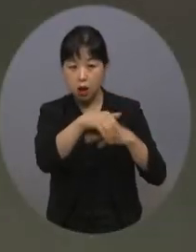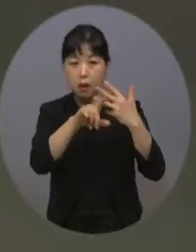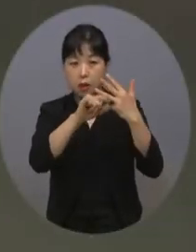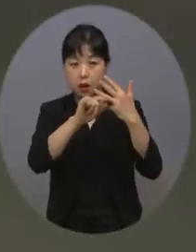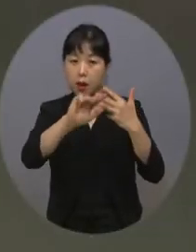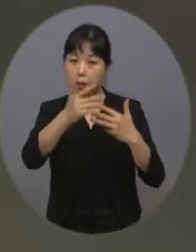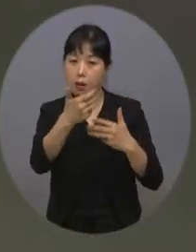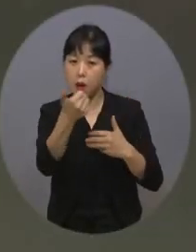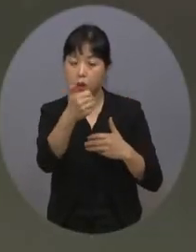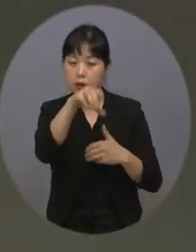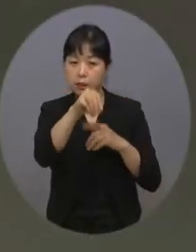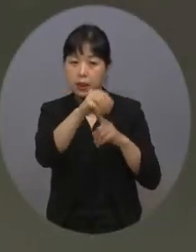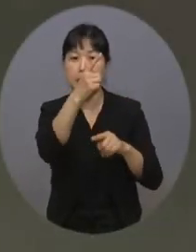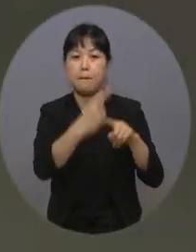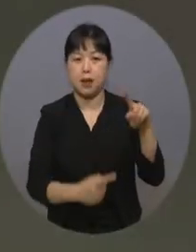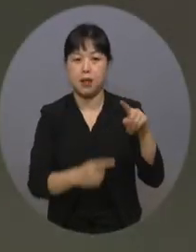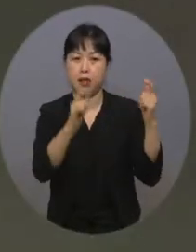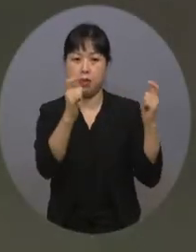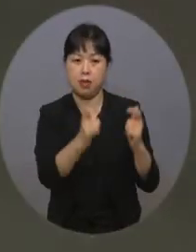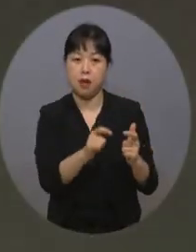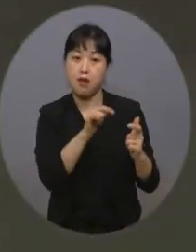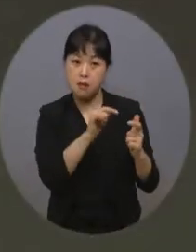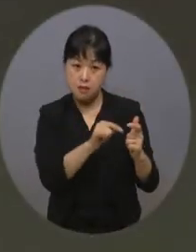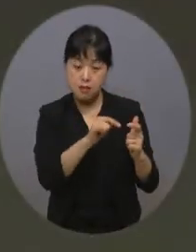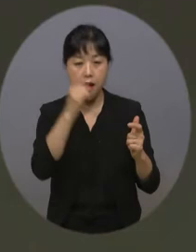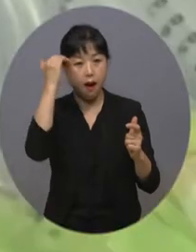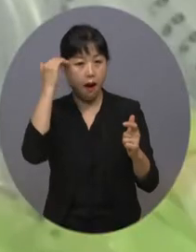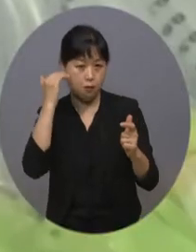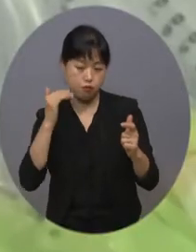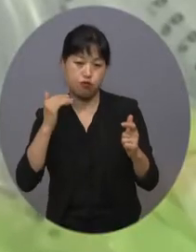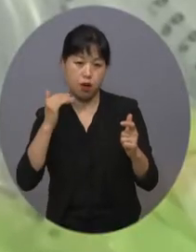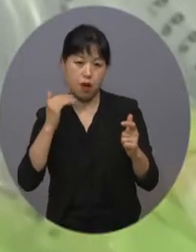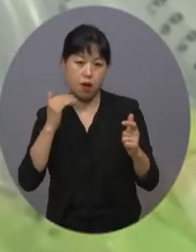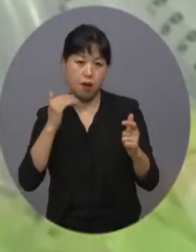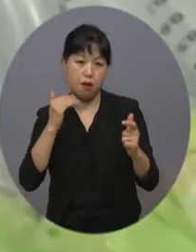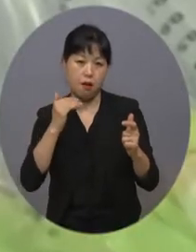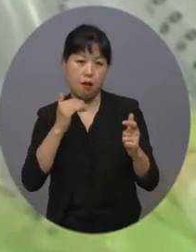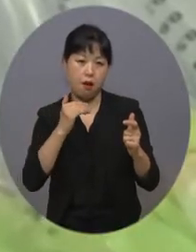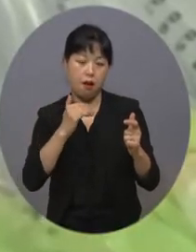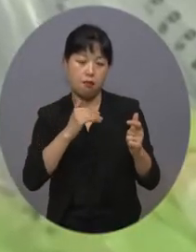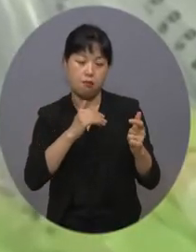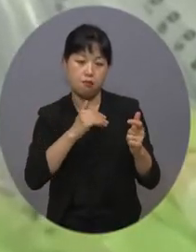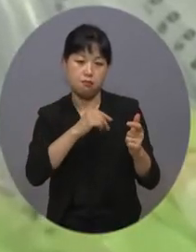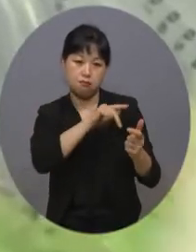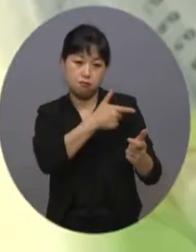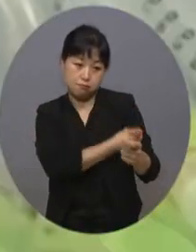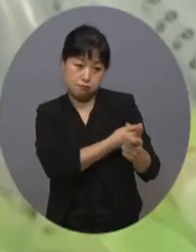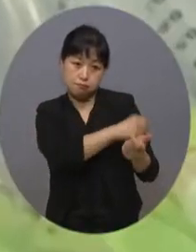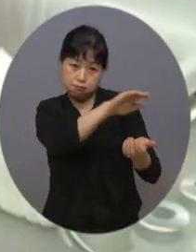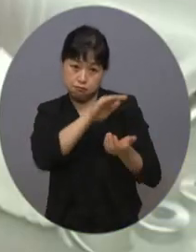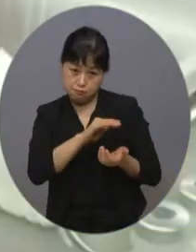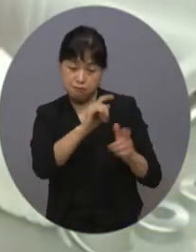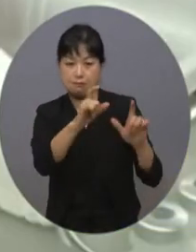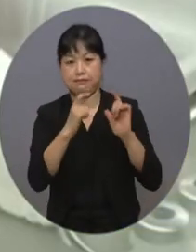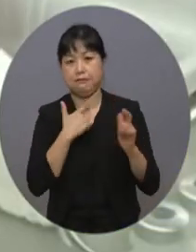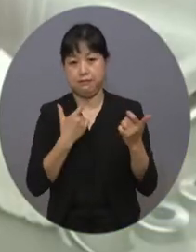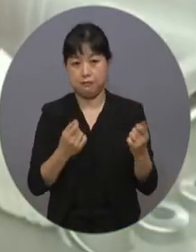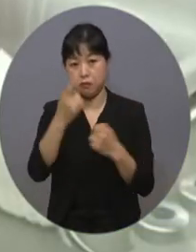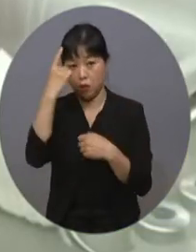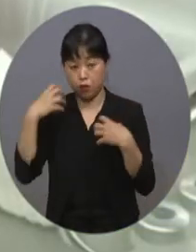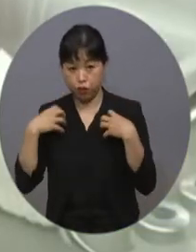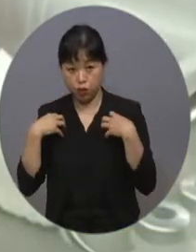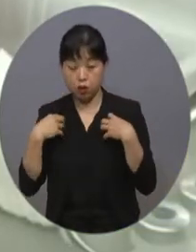회보 4 절반 이하인 물량을 한국의 공급할 것임을 통보한 바 있습니다 이에 정부는 모던 아